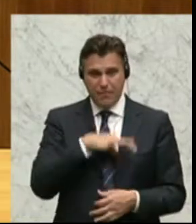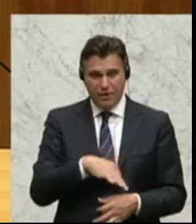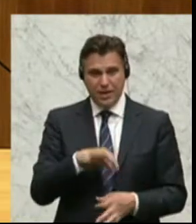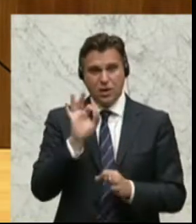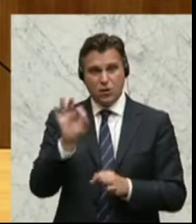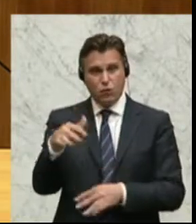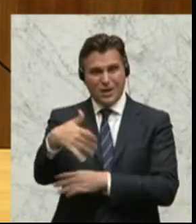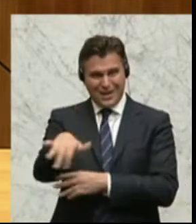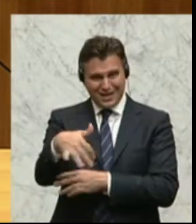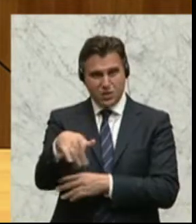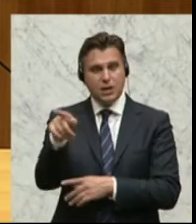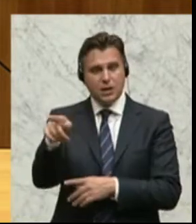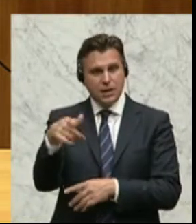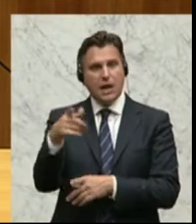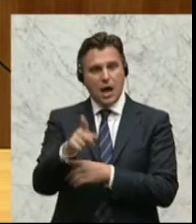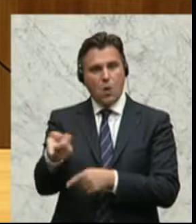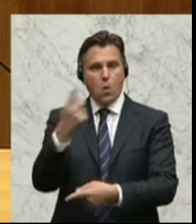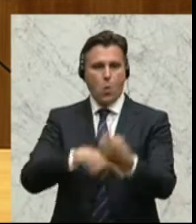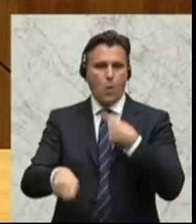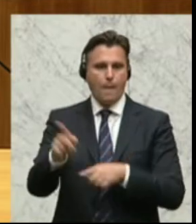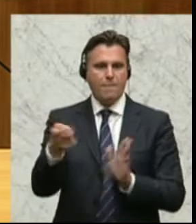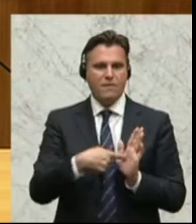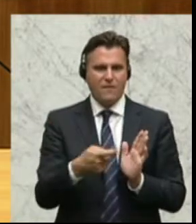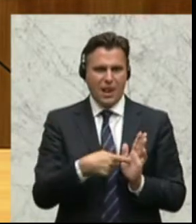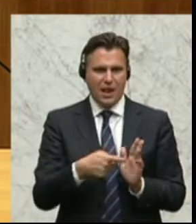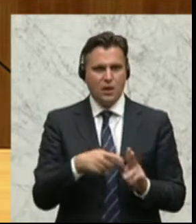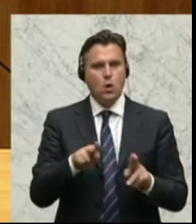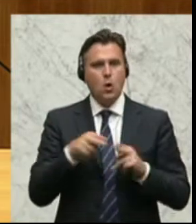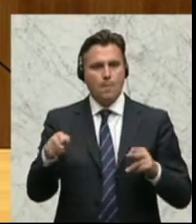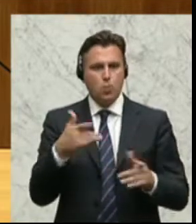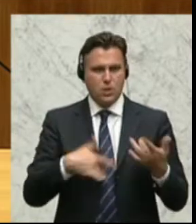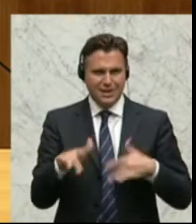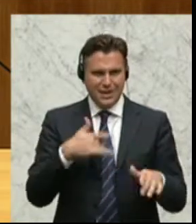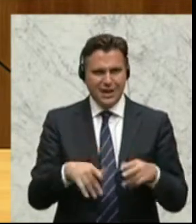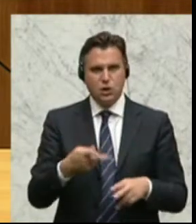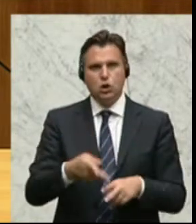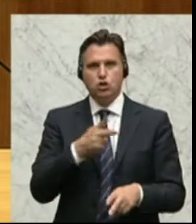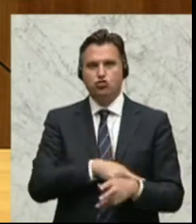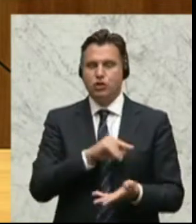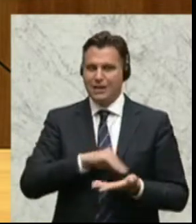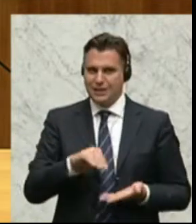die Registrierkassenpflicht für die Bundestheater, für die Staatsbetriebe und für die